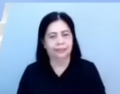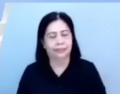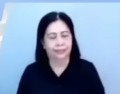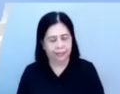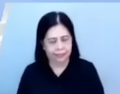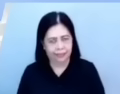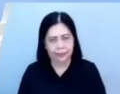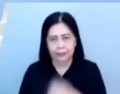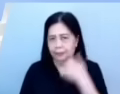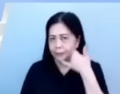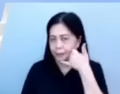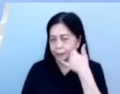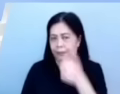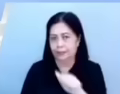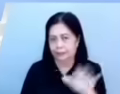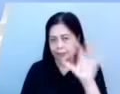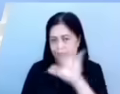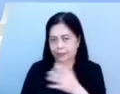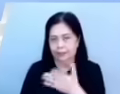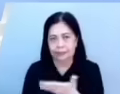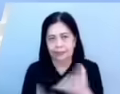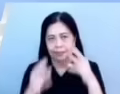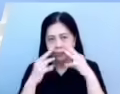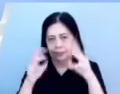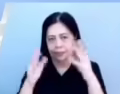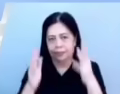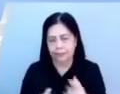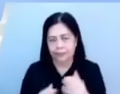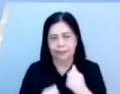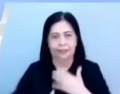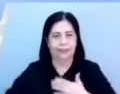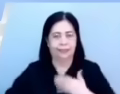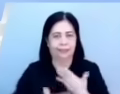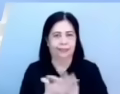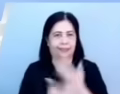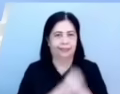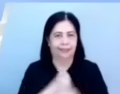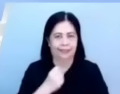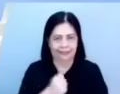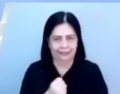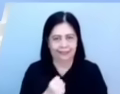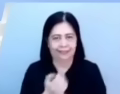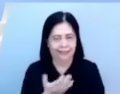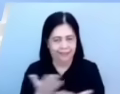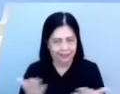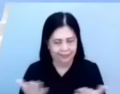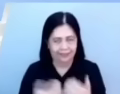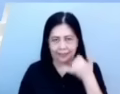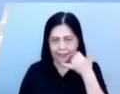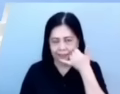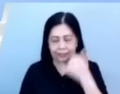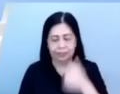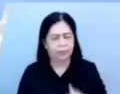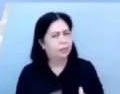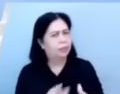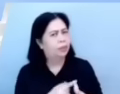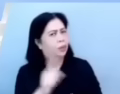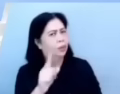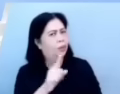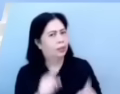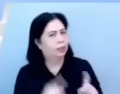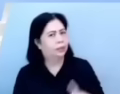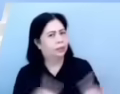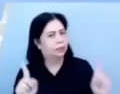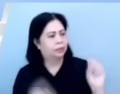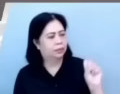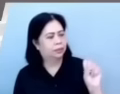din po sa inyo. Magandang umaga po sa ating mga tagasubaybay at Happy New Year po sa ating lahat. Una po sa lahat, ano yung pinagkaiba ng smog